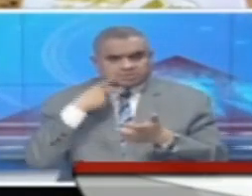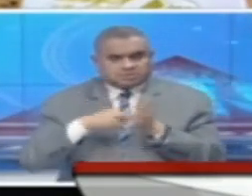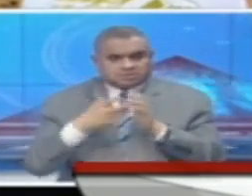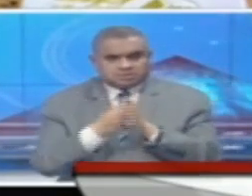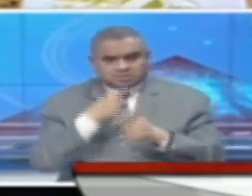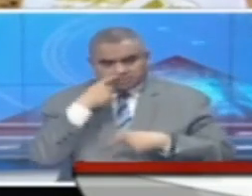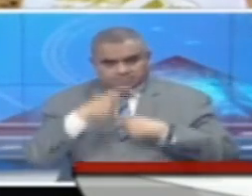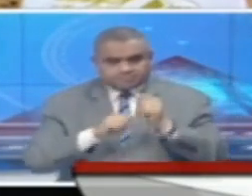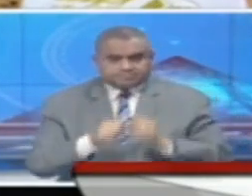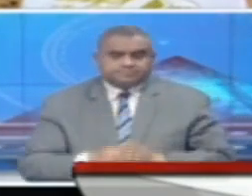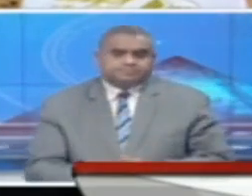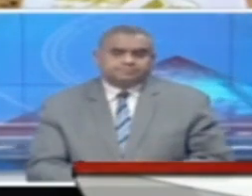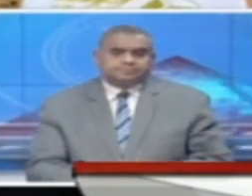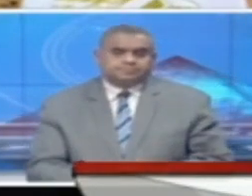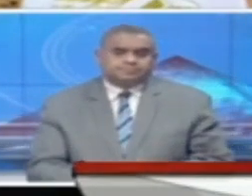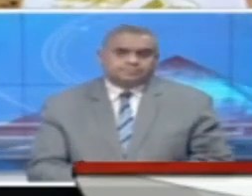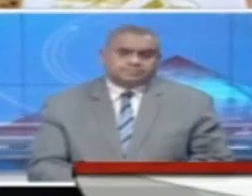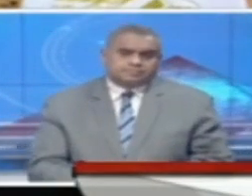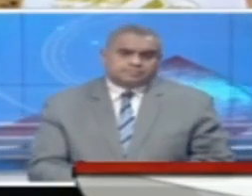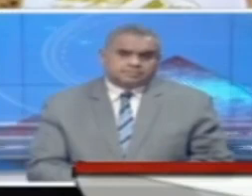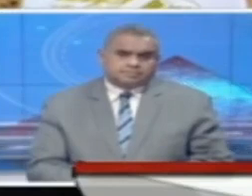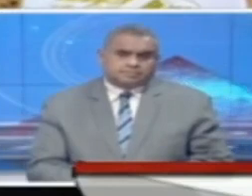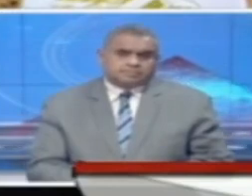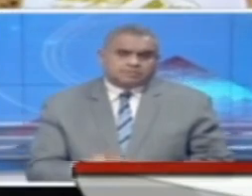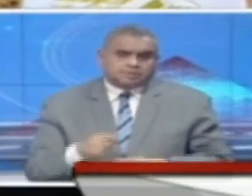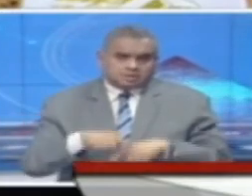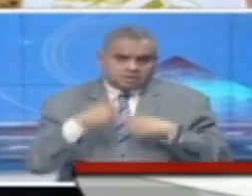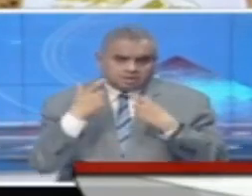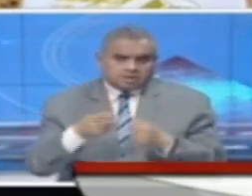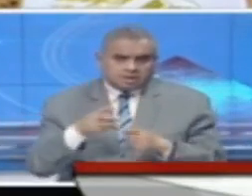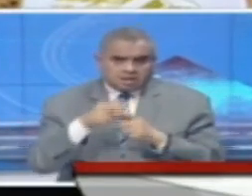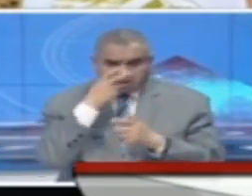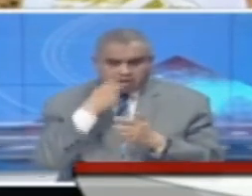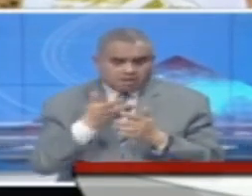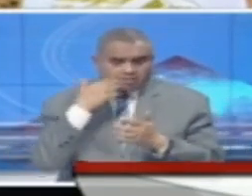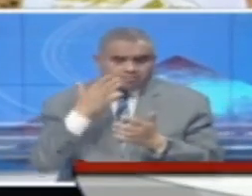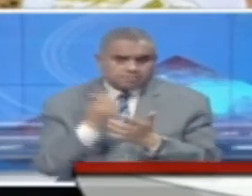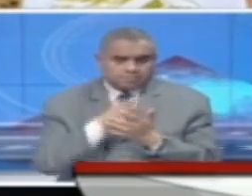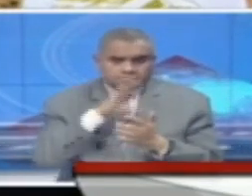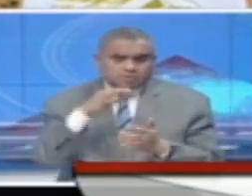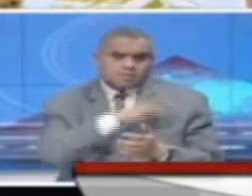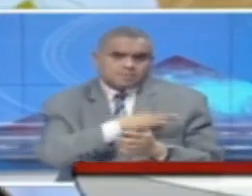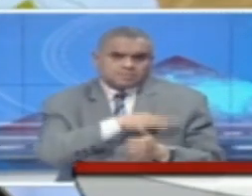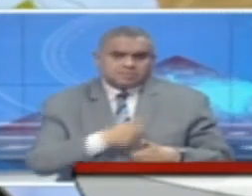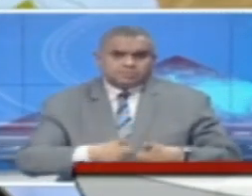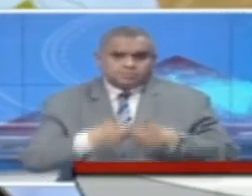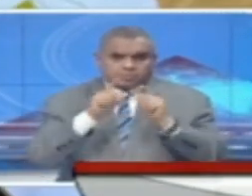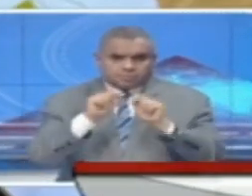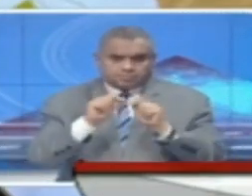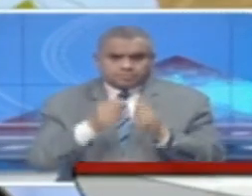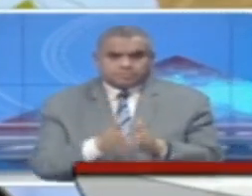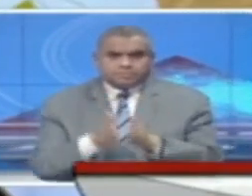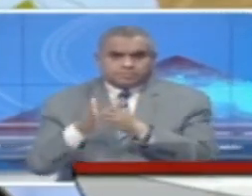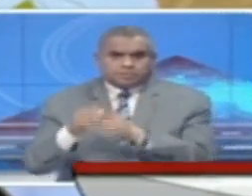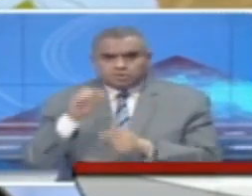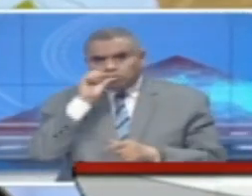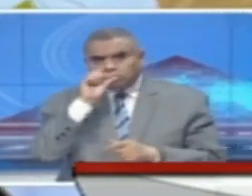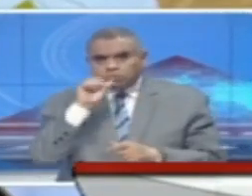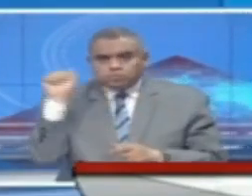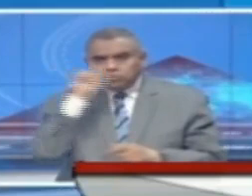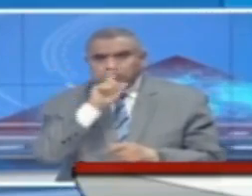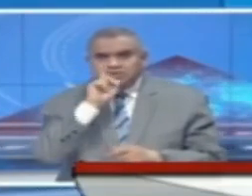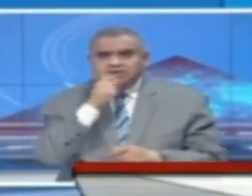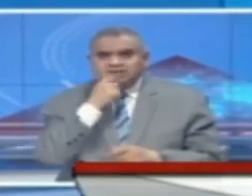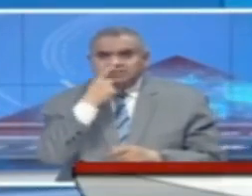استردت وضعها الإقليمي الدولي وأفضل من مكانه، فكل دي مكتسبات. طيب دكتور سمير، يعني